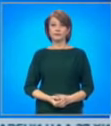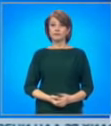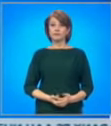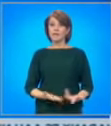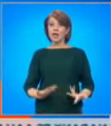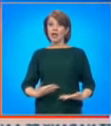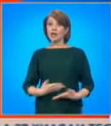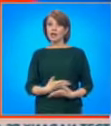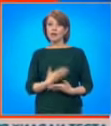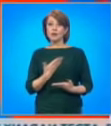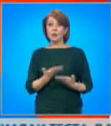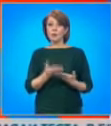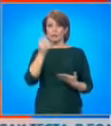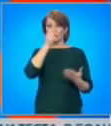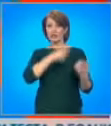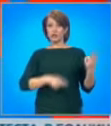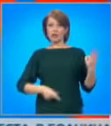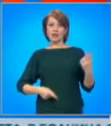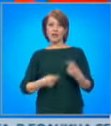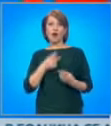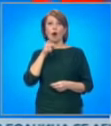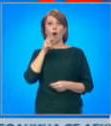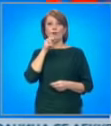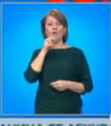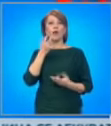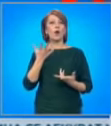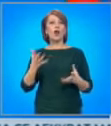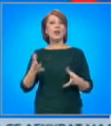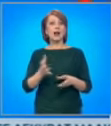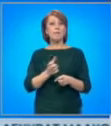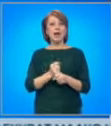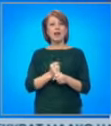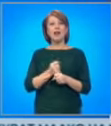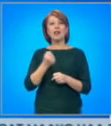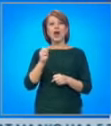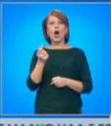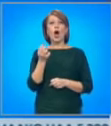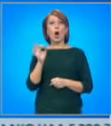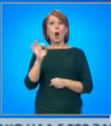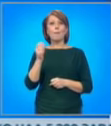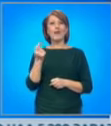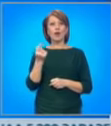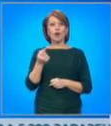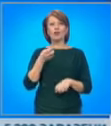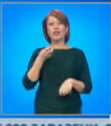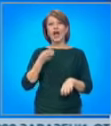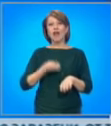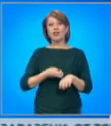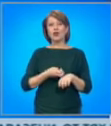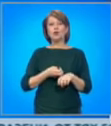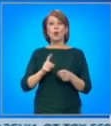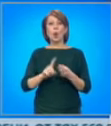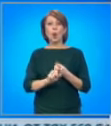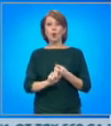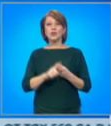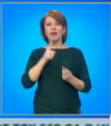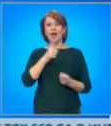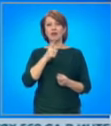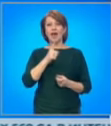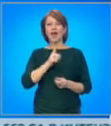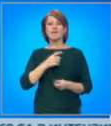И сега, ексклузивно пред БНТ говори откривателя на Омикрон, доктор Анджелик Куци. Тя е лекар в Южна Африка и през